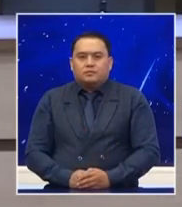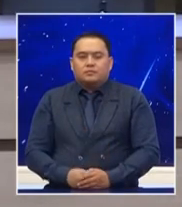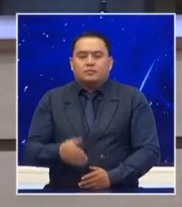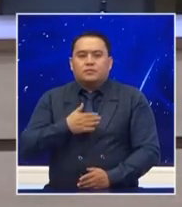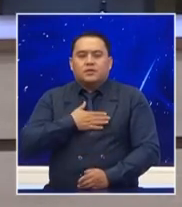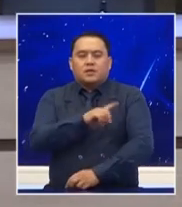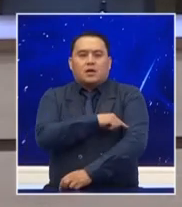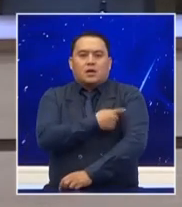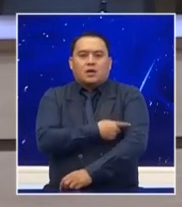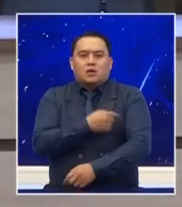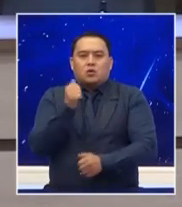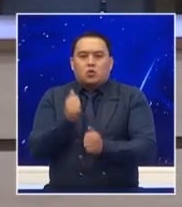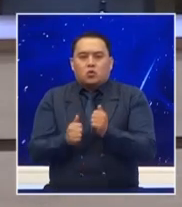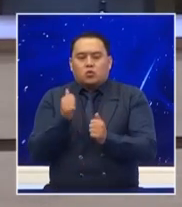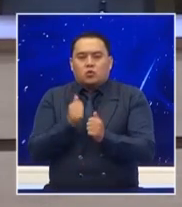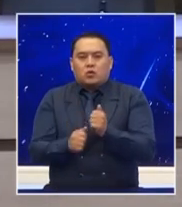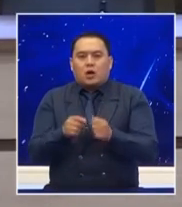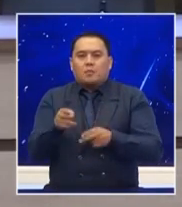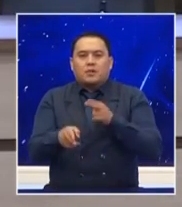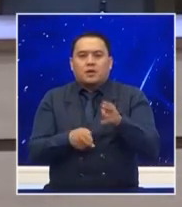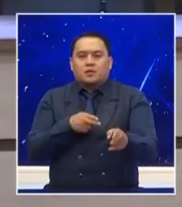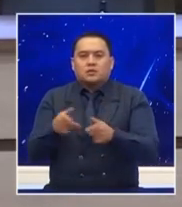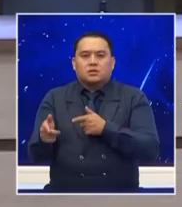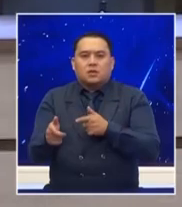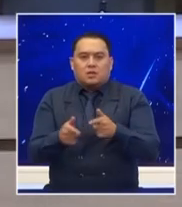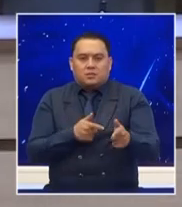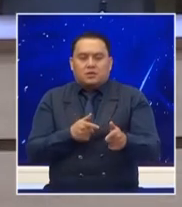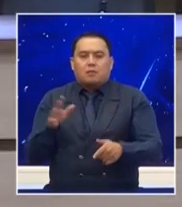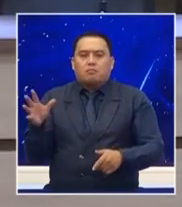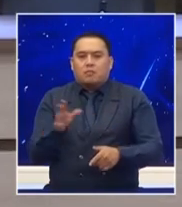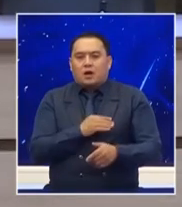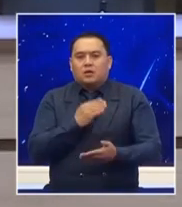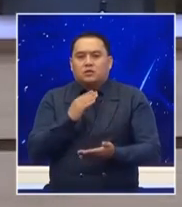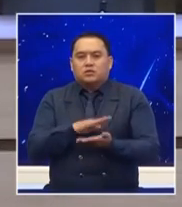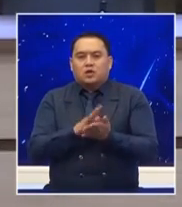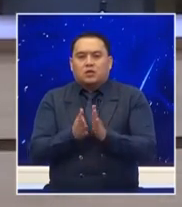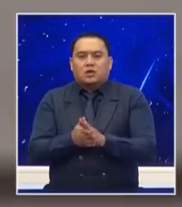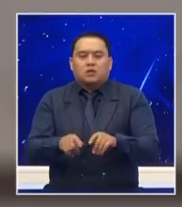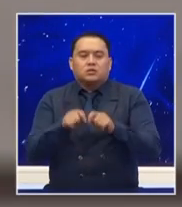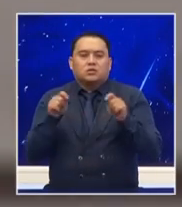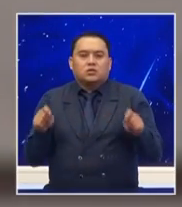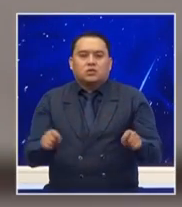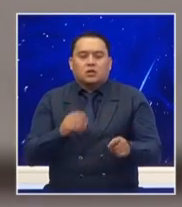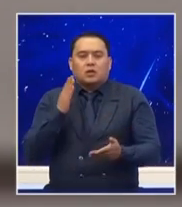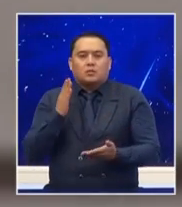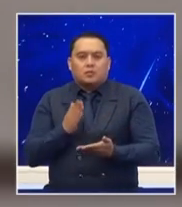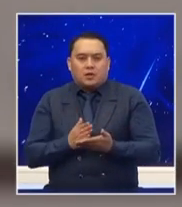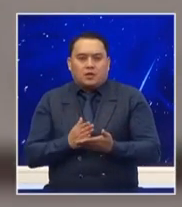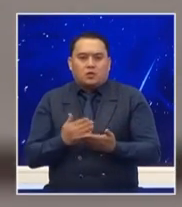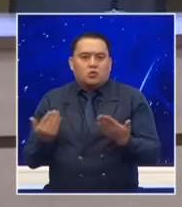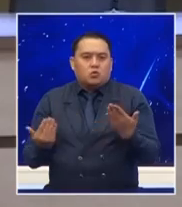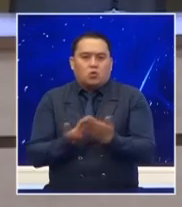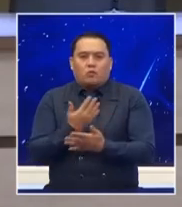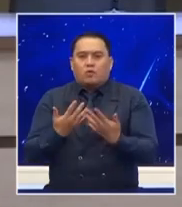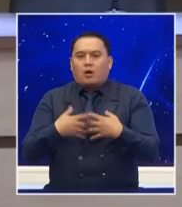клиникада күнделікті операцияға өткізуге біз дайынбыз. Оған барлық жағдай бар. Бірінші оборудование, ең қазіргі современный